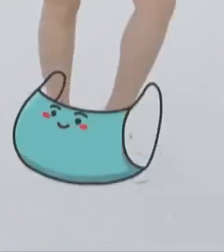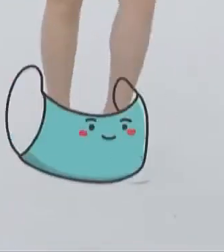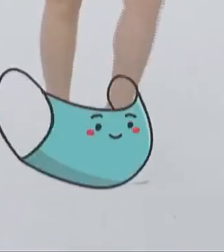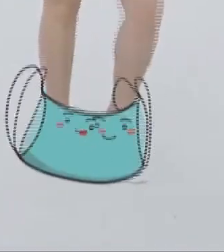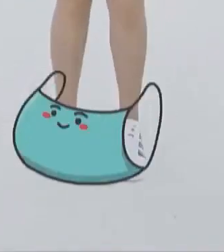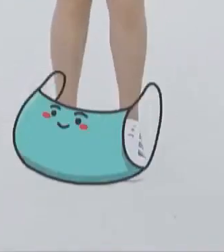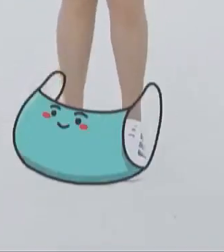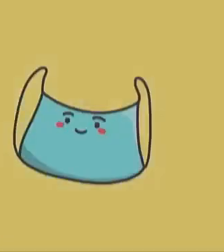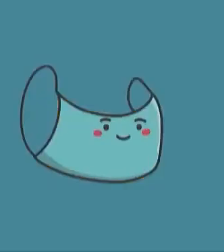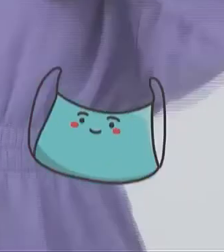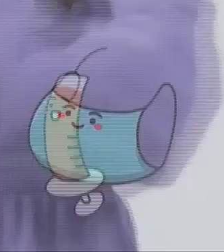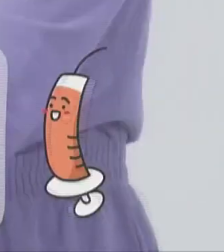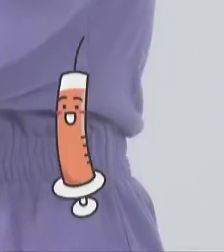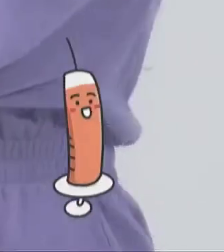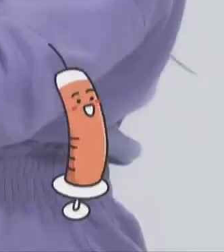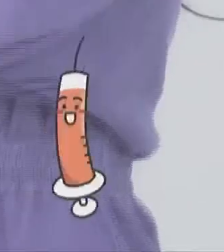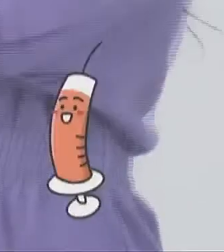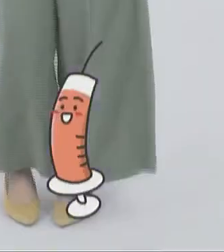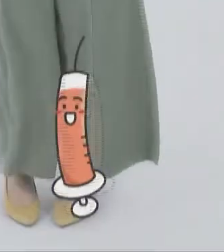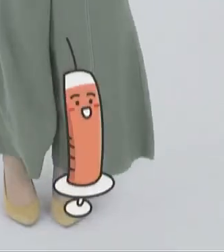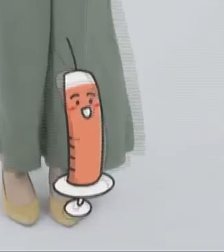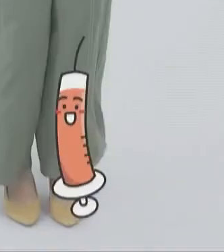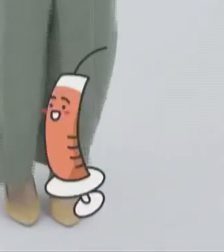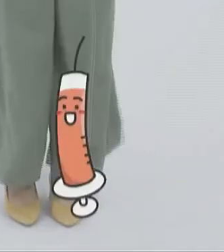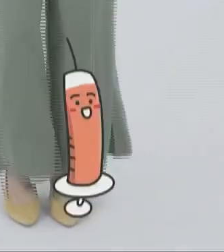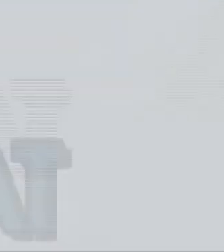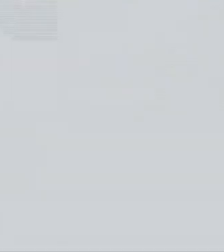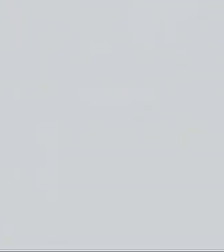ayo ayo ayo